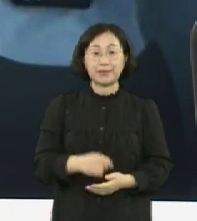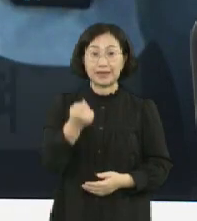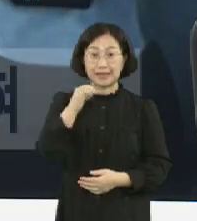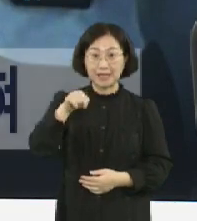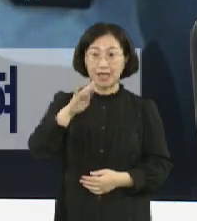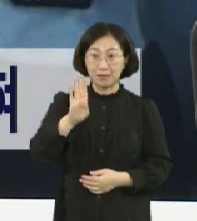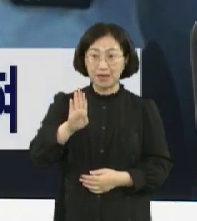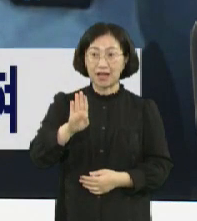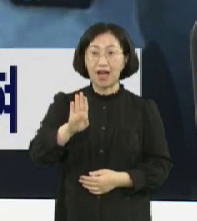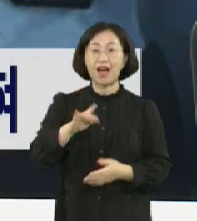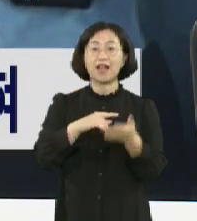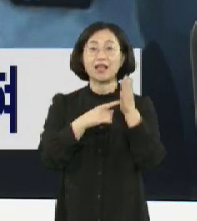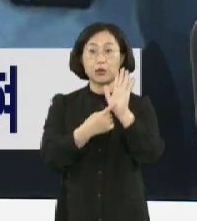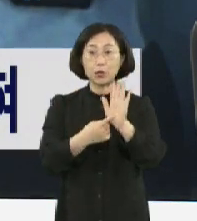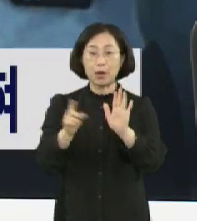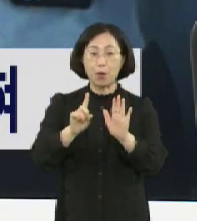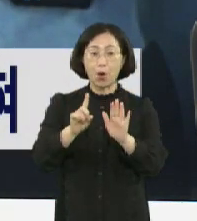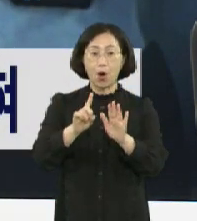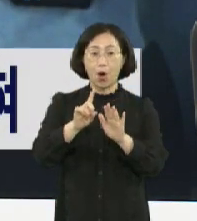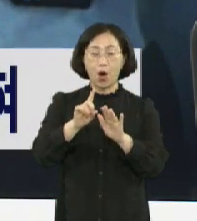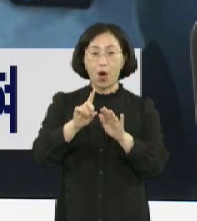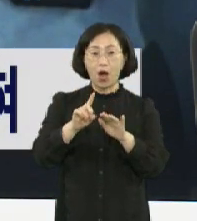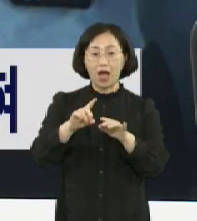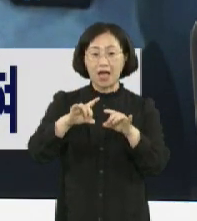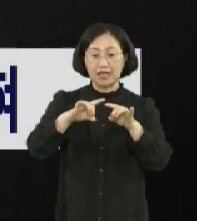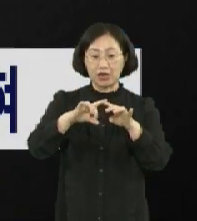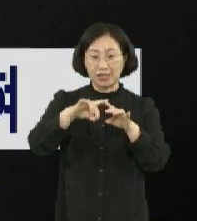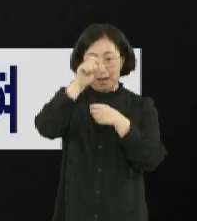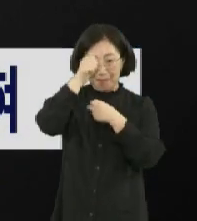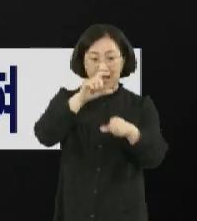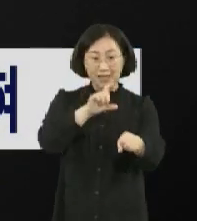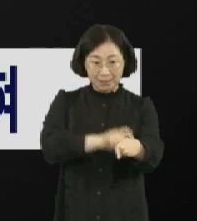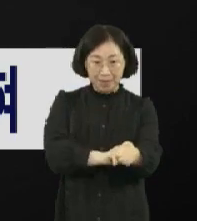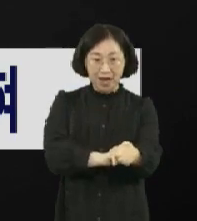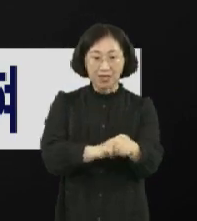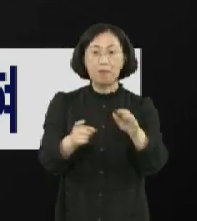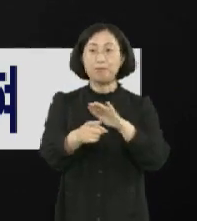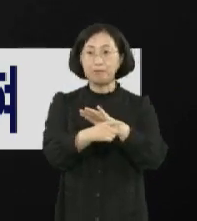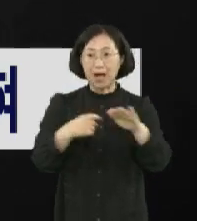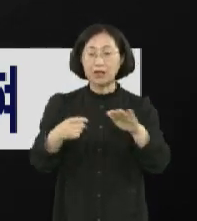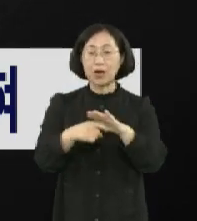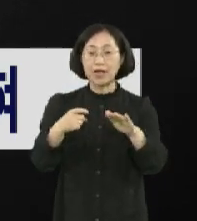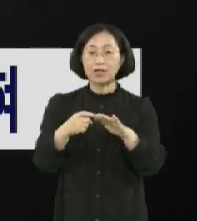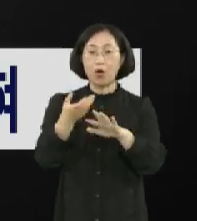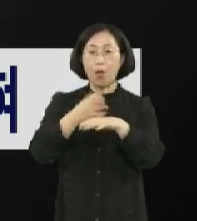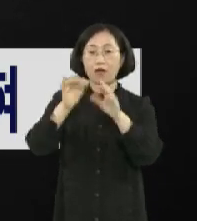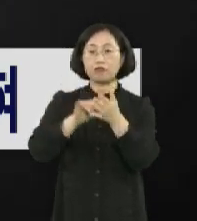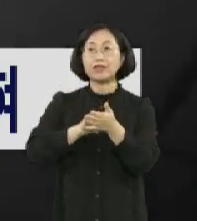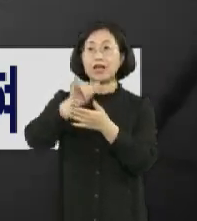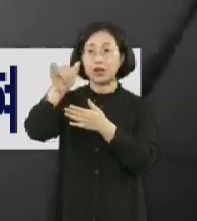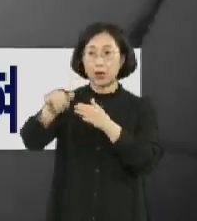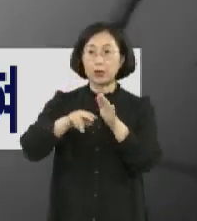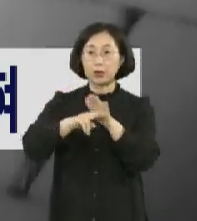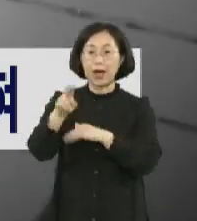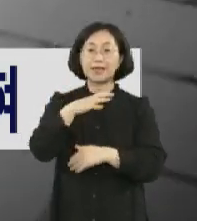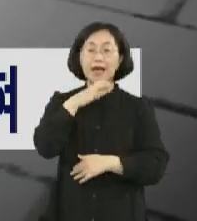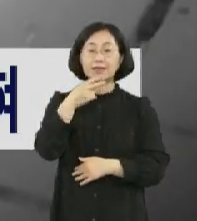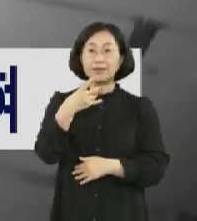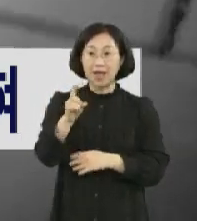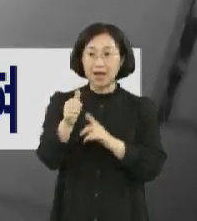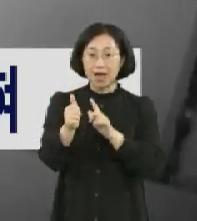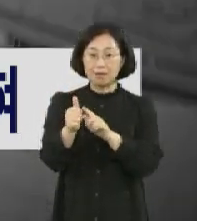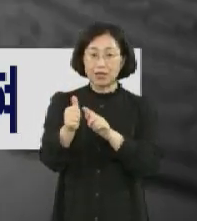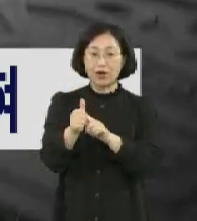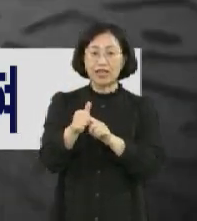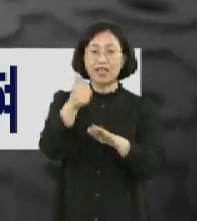dj 비가 단독보도 1 전자발찌를 찬 상태에서 강도 행각을 벌인 뒤 외국으로 도주한 40대 남성이 결국